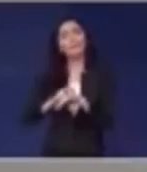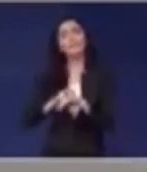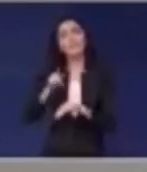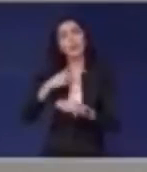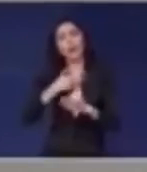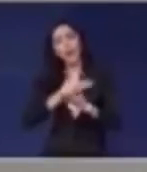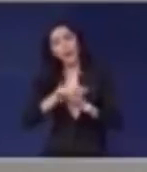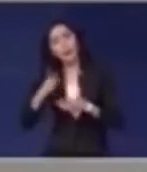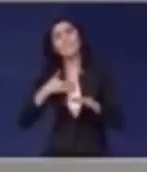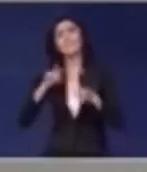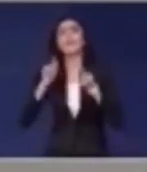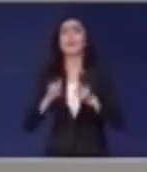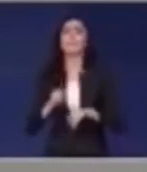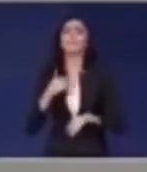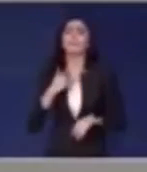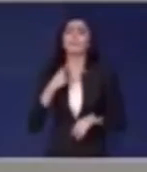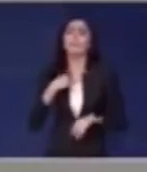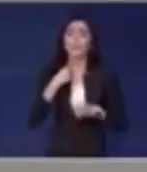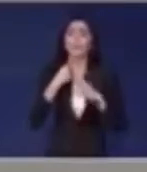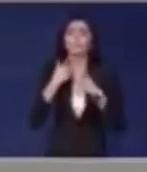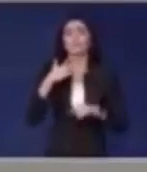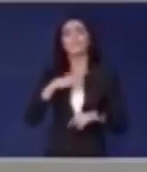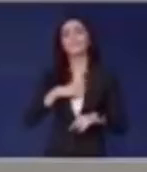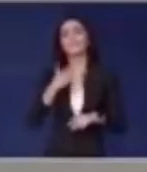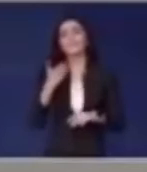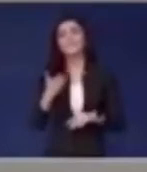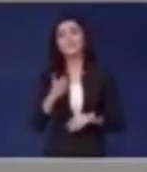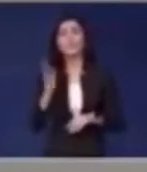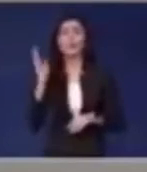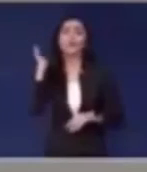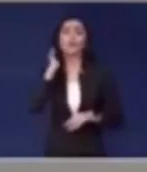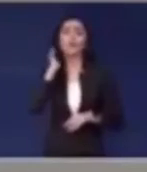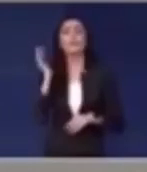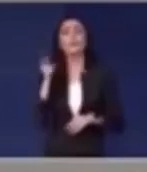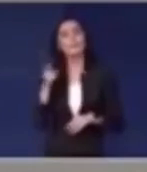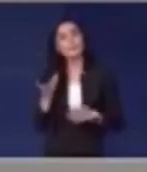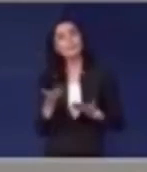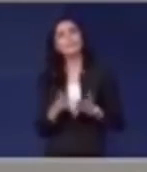sürekli yapma ihtiyacı hissediyoruz noterlerde